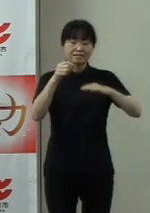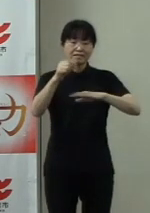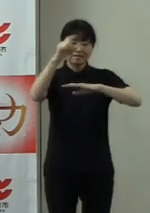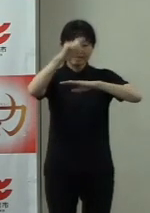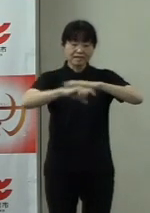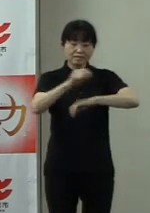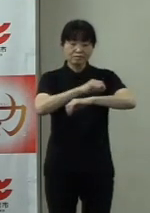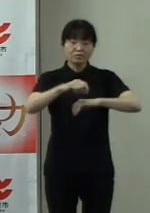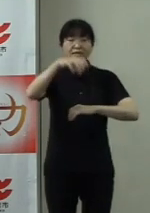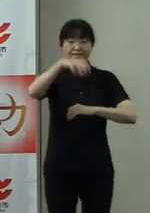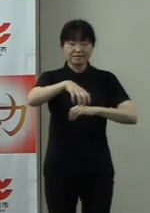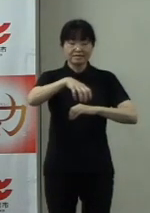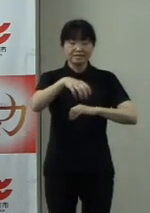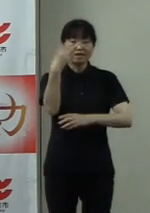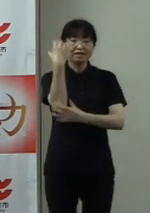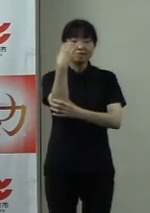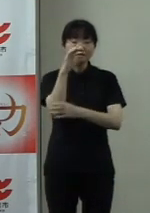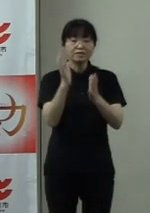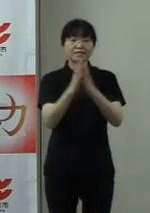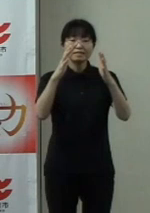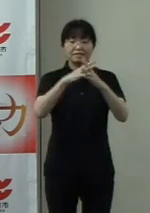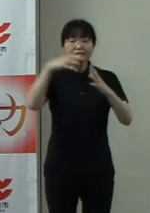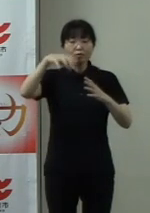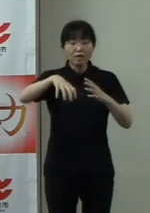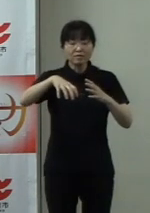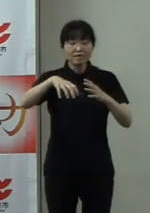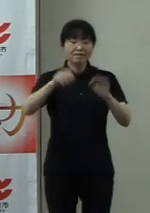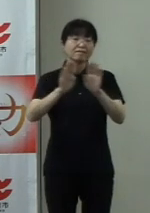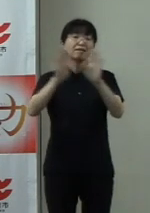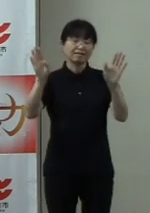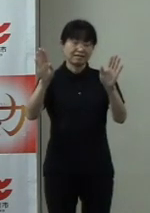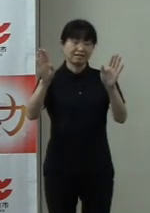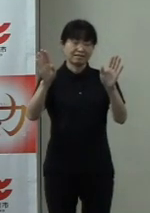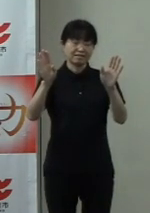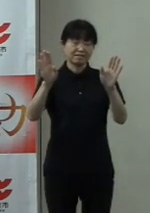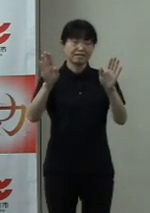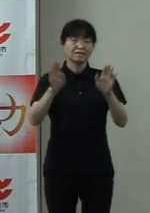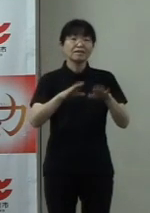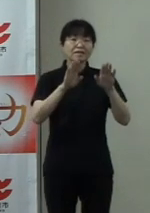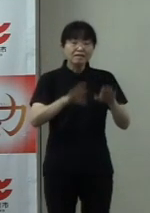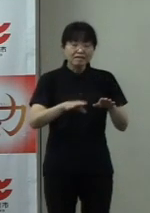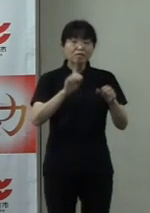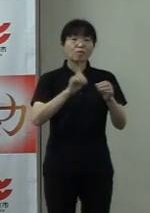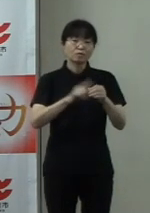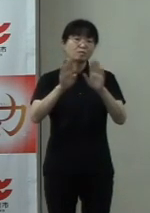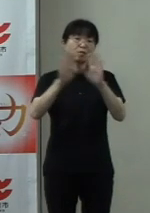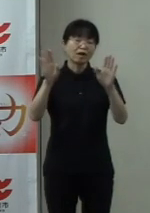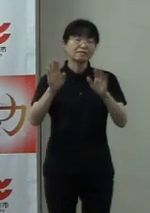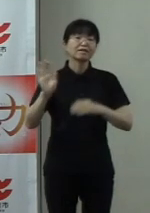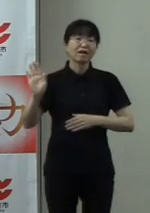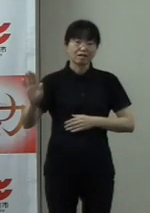して日の岬神社を舞台に開催しているところであります。今年も開催しているところでありますけれ